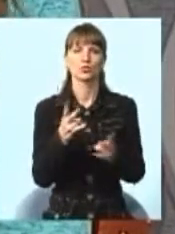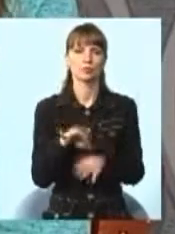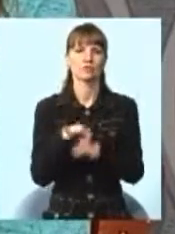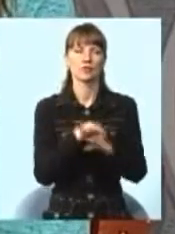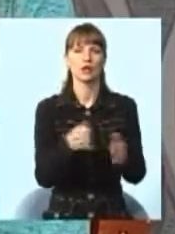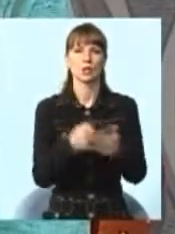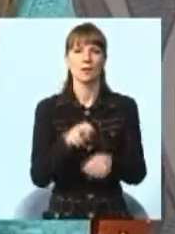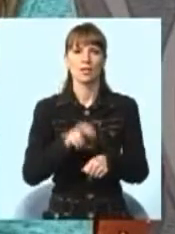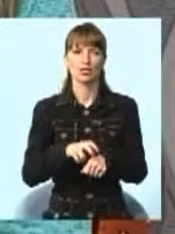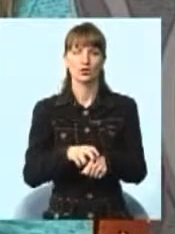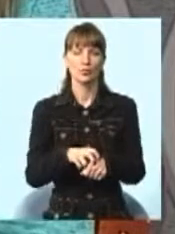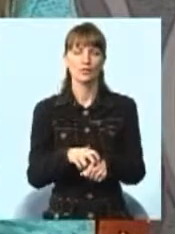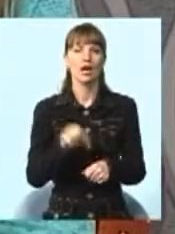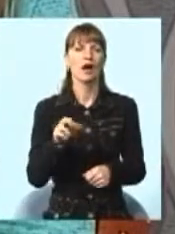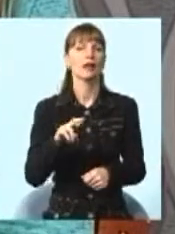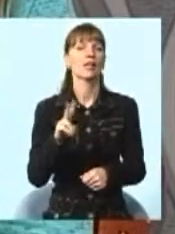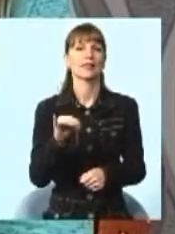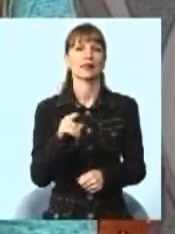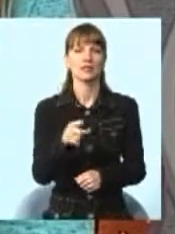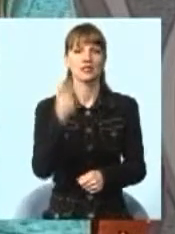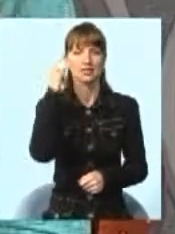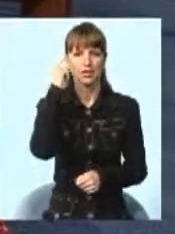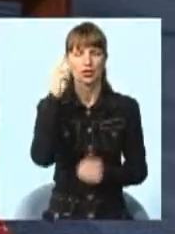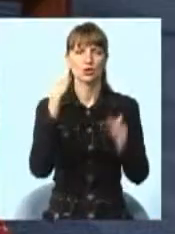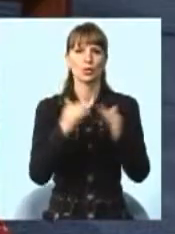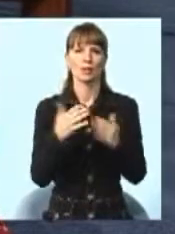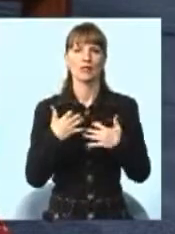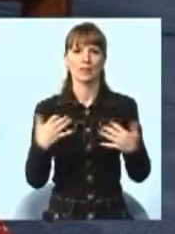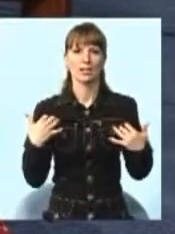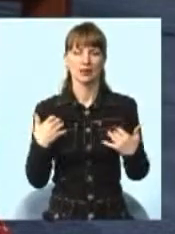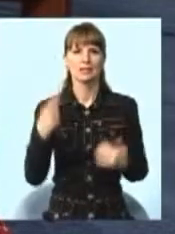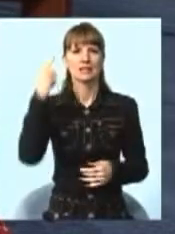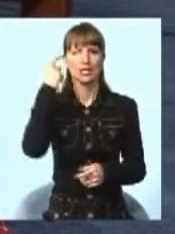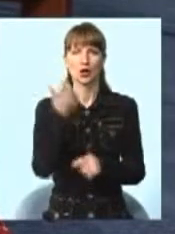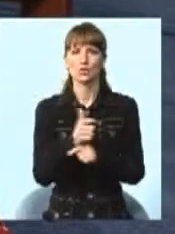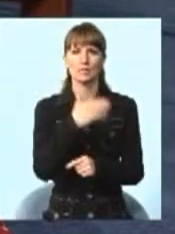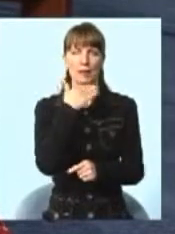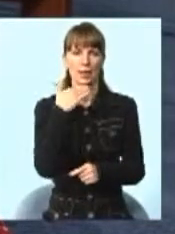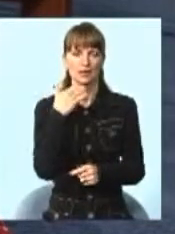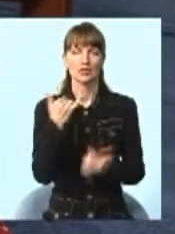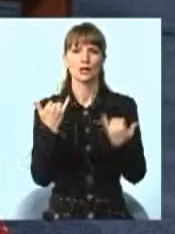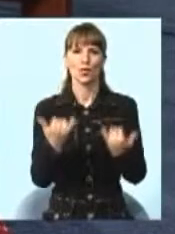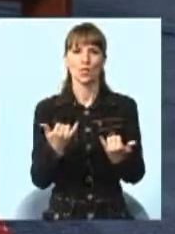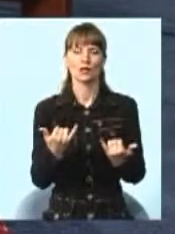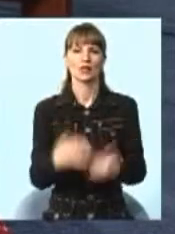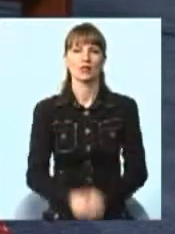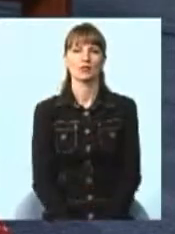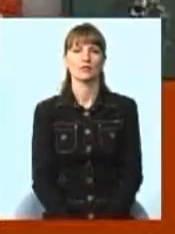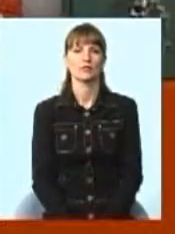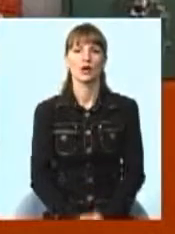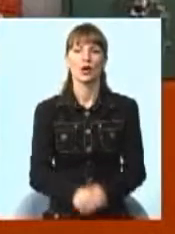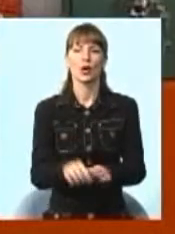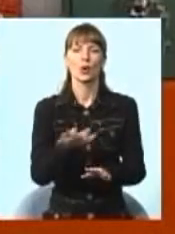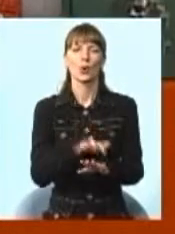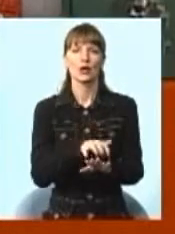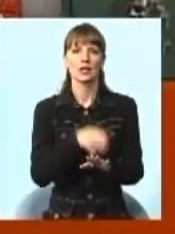треба вести до ветеринара. А які, власне, ти знаєш домашніх тварин? Знаєш, що їх дуже багато. Сьогодні, тим паче.